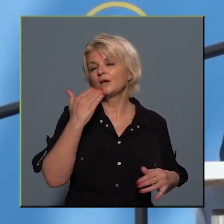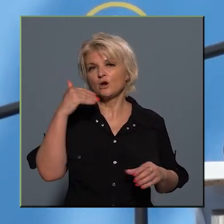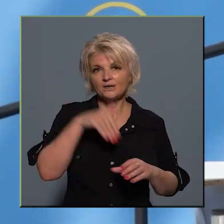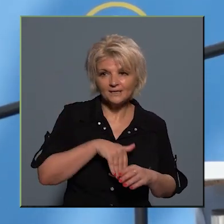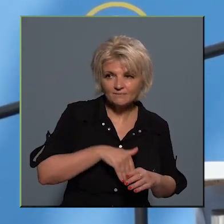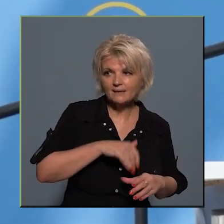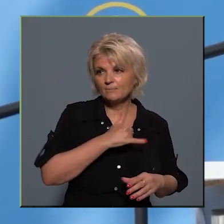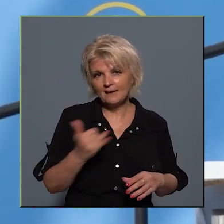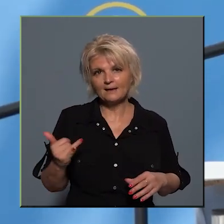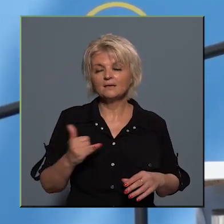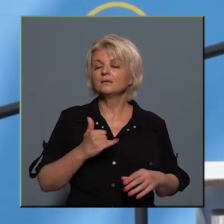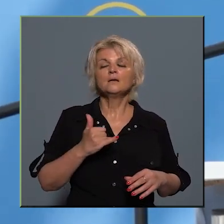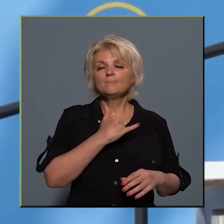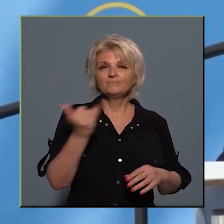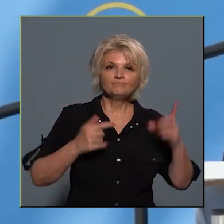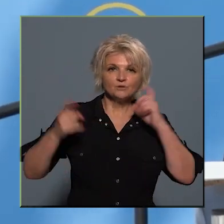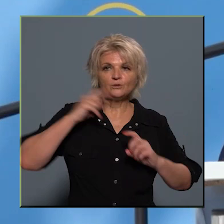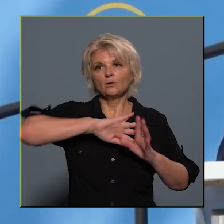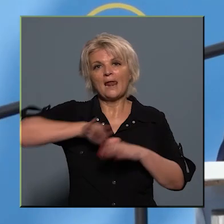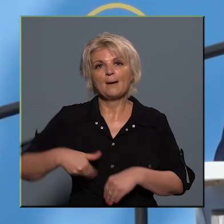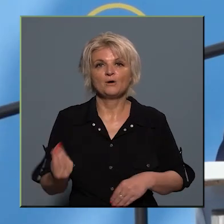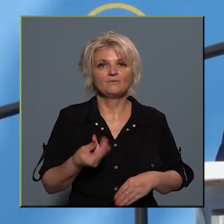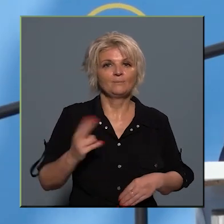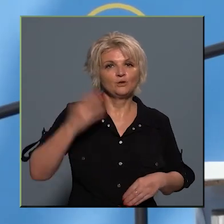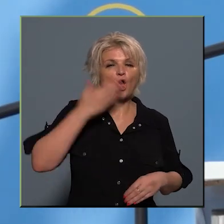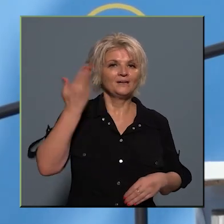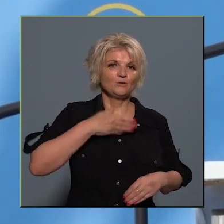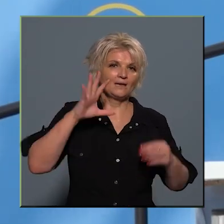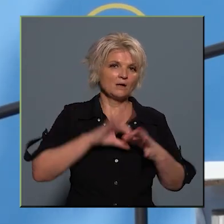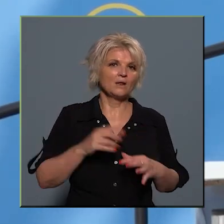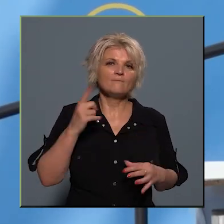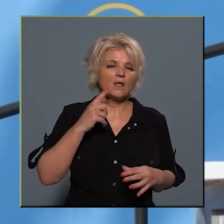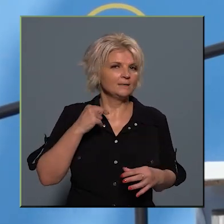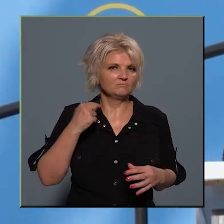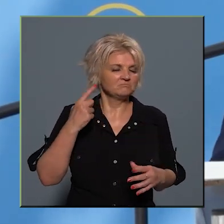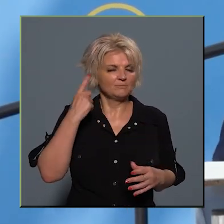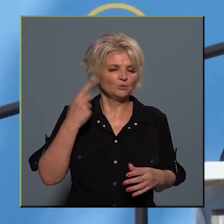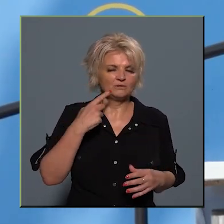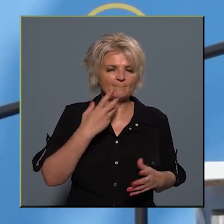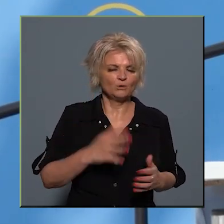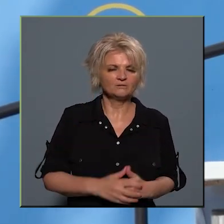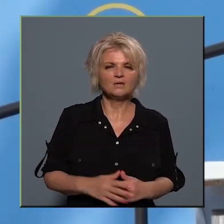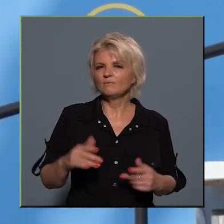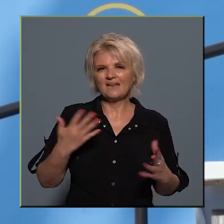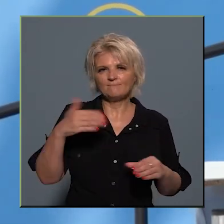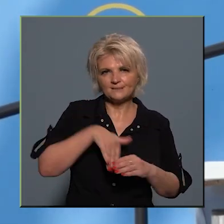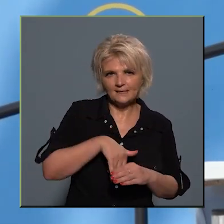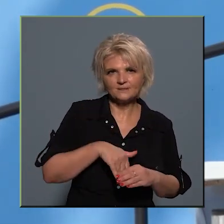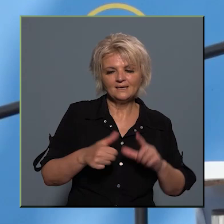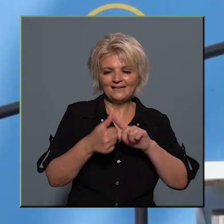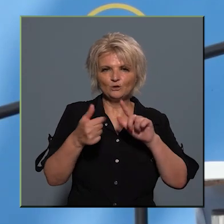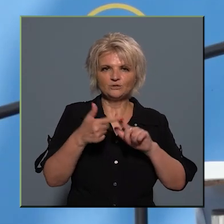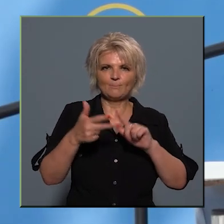részese szeretne lenni, mert mindenki azt gondolja, hogy lemarad valamiről, ha a hidrogénnel kapcsolatban valamit nem oszt meg, és vesz részt ugye a